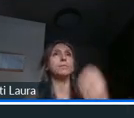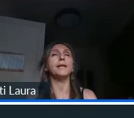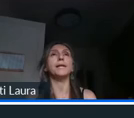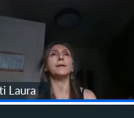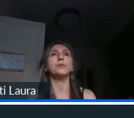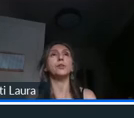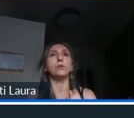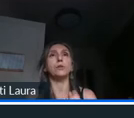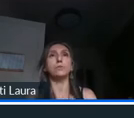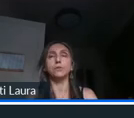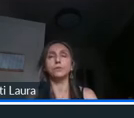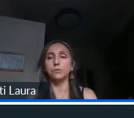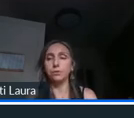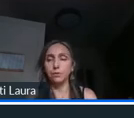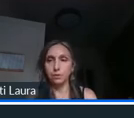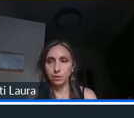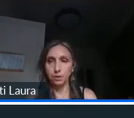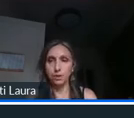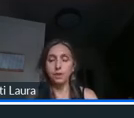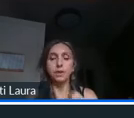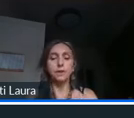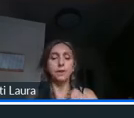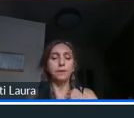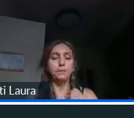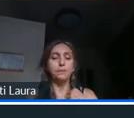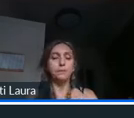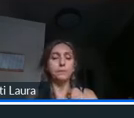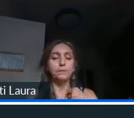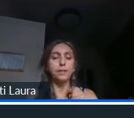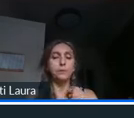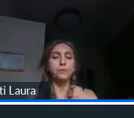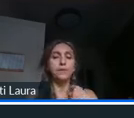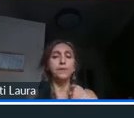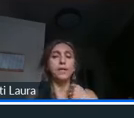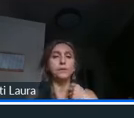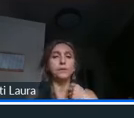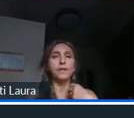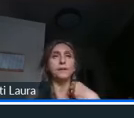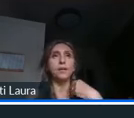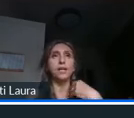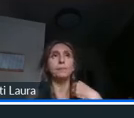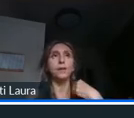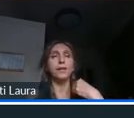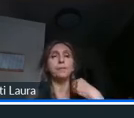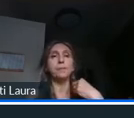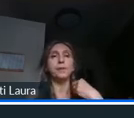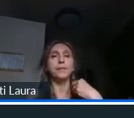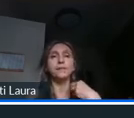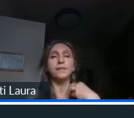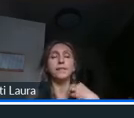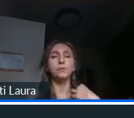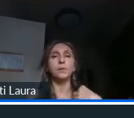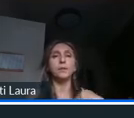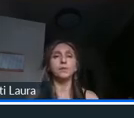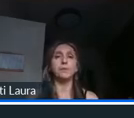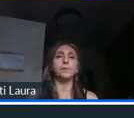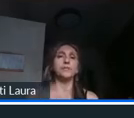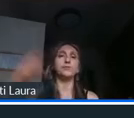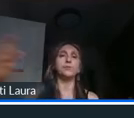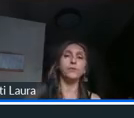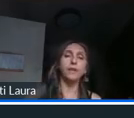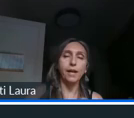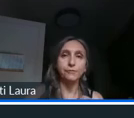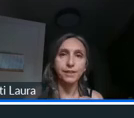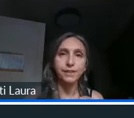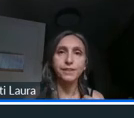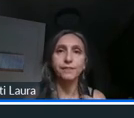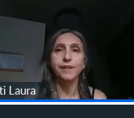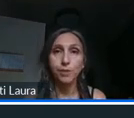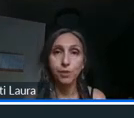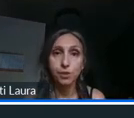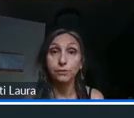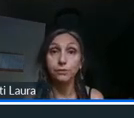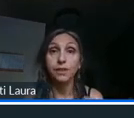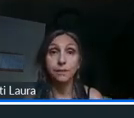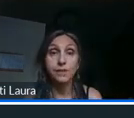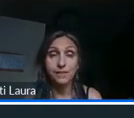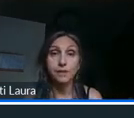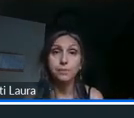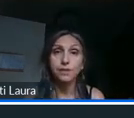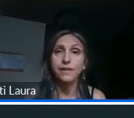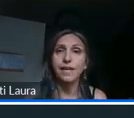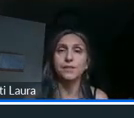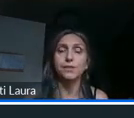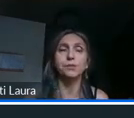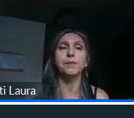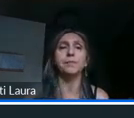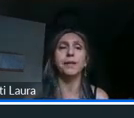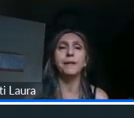Cioè, noi parliamo di commons. Un avvocato che lavora per la proprietà intellettuale potrebbe benissimo lavorare in una ditta farmaceutica,